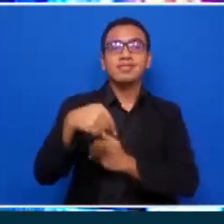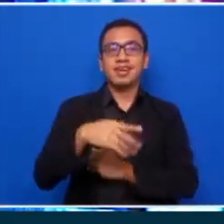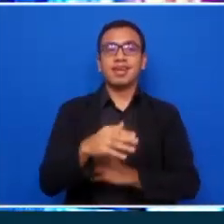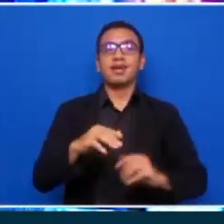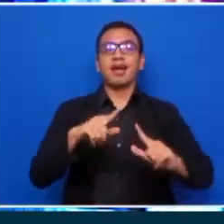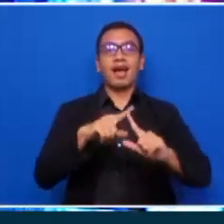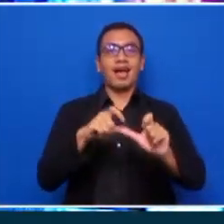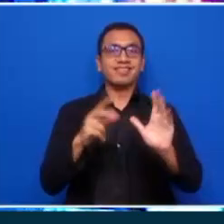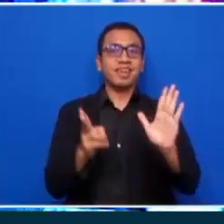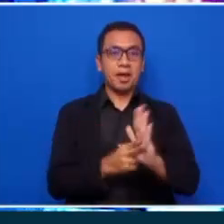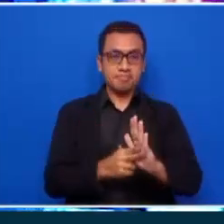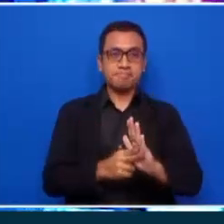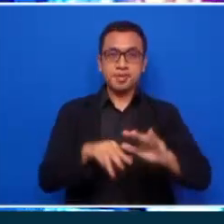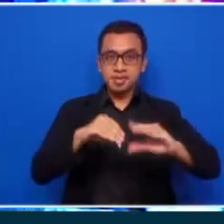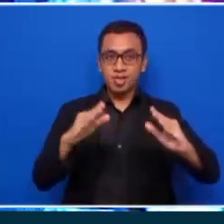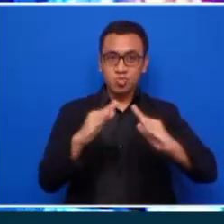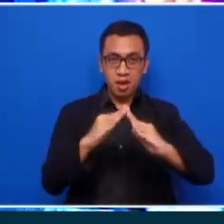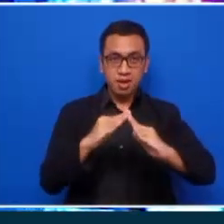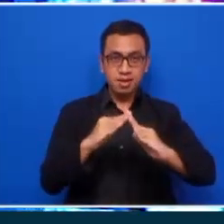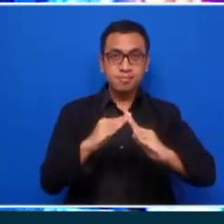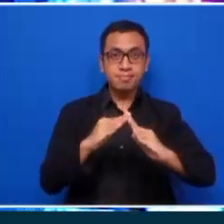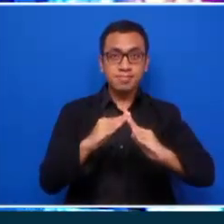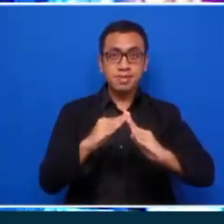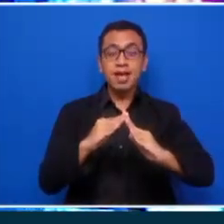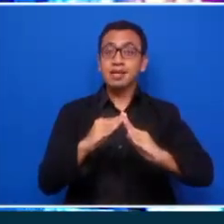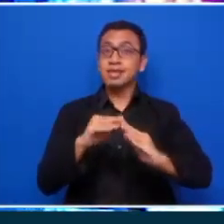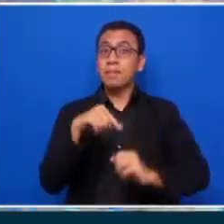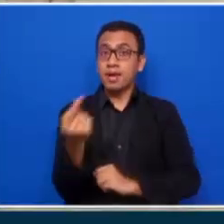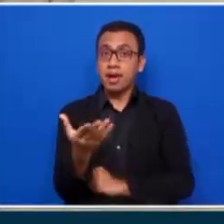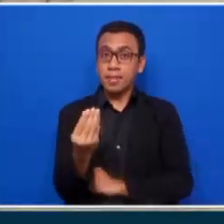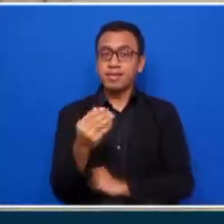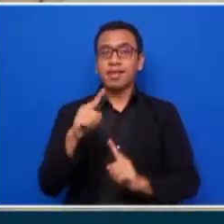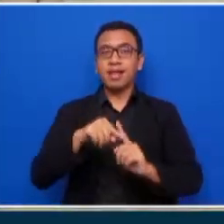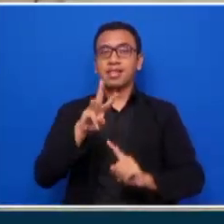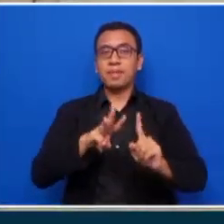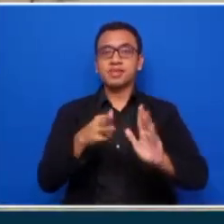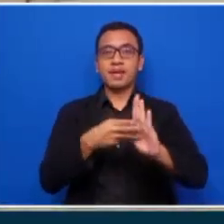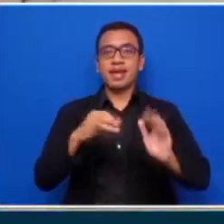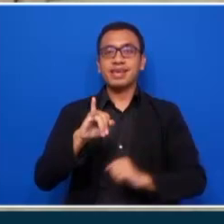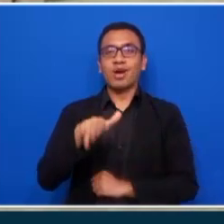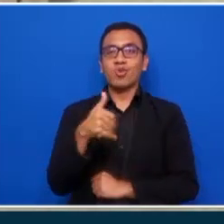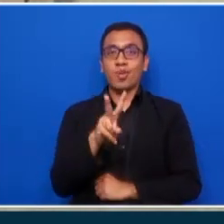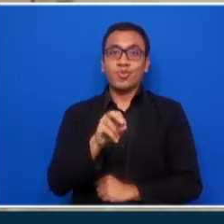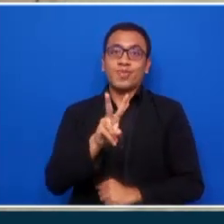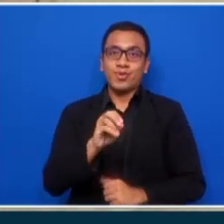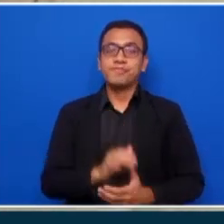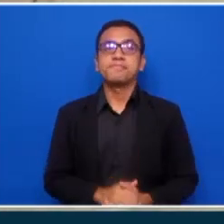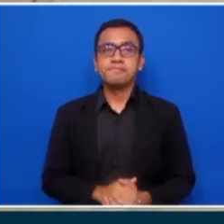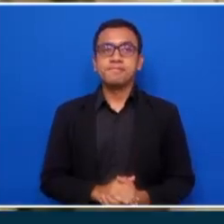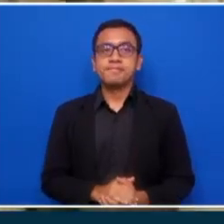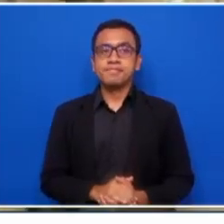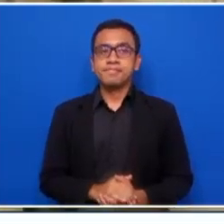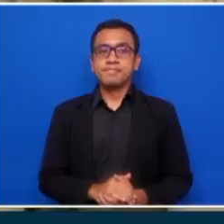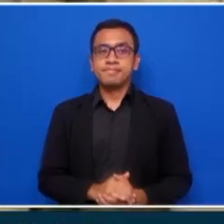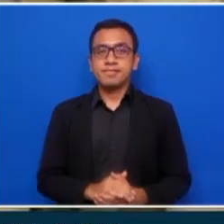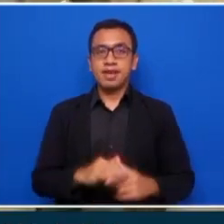FM akan berlangsung hingga tanggal 13 Mei 2021 Hai kebijakan perpanjangan masa kerja dari rumah